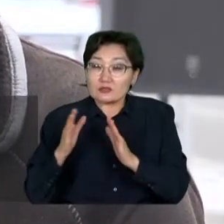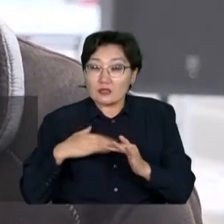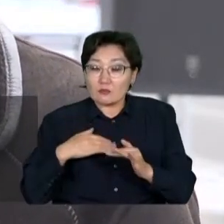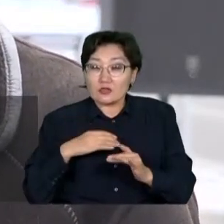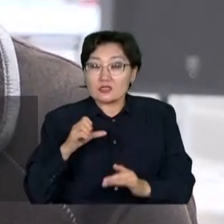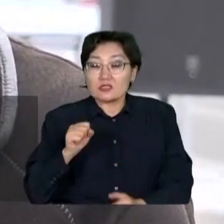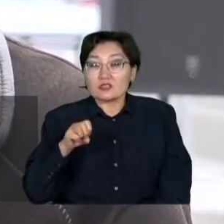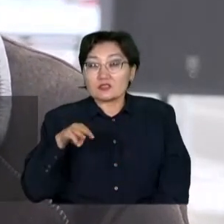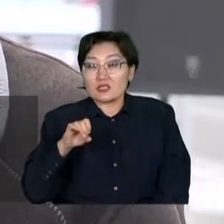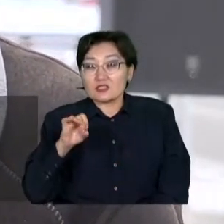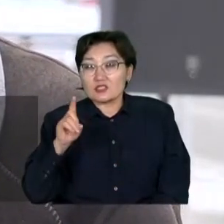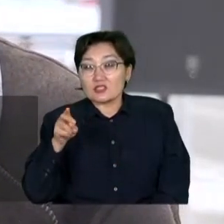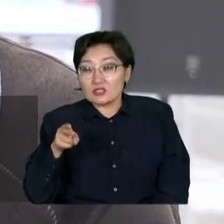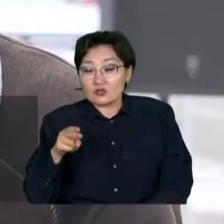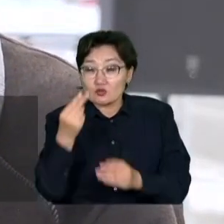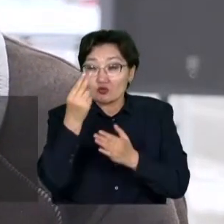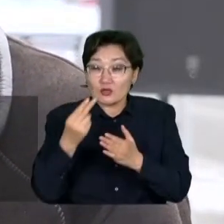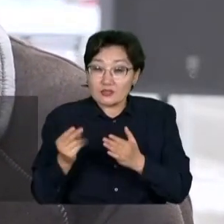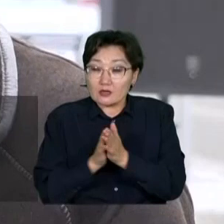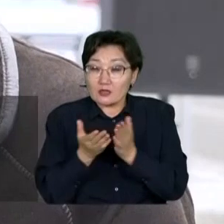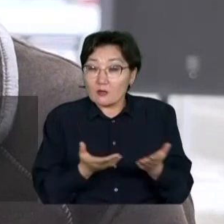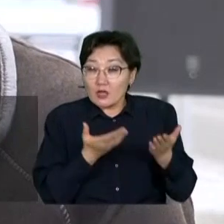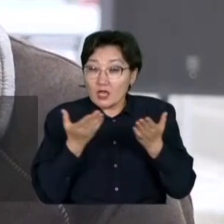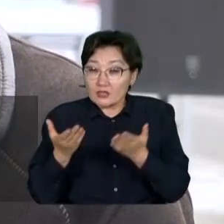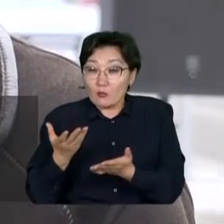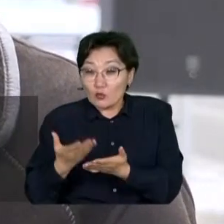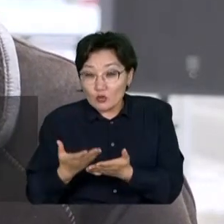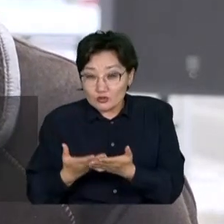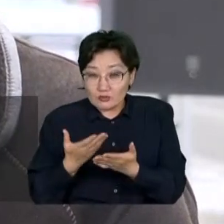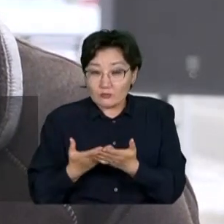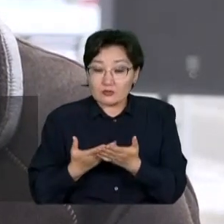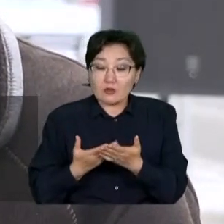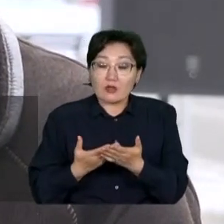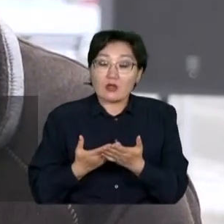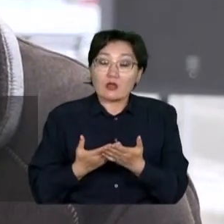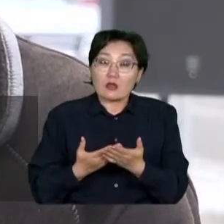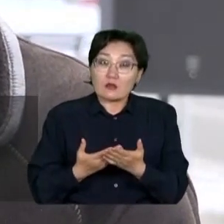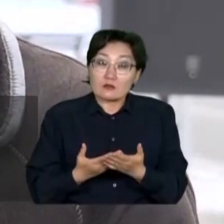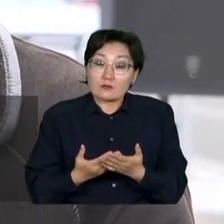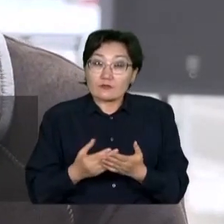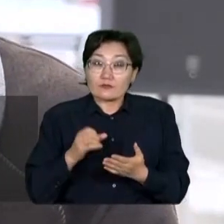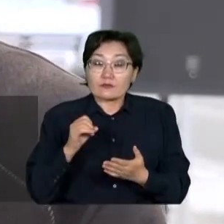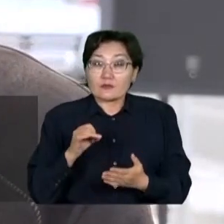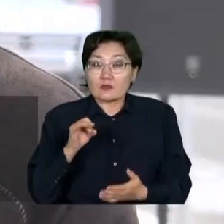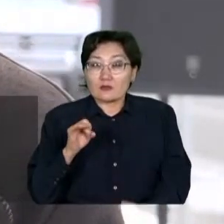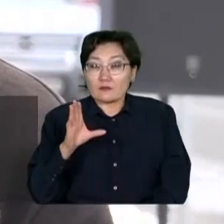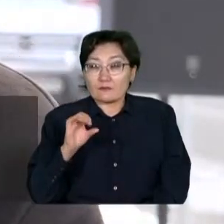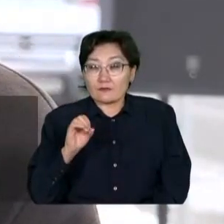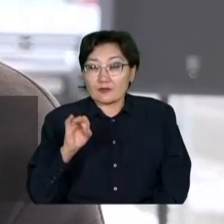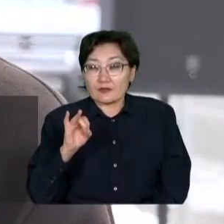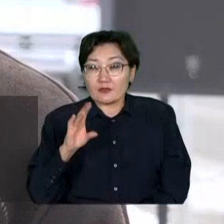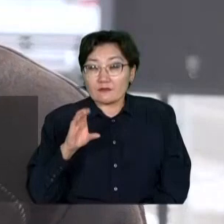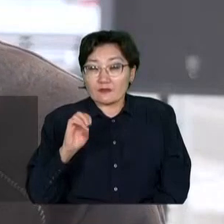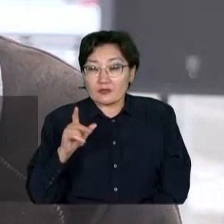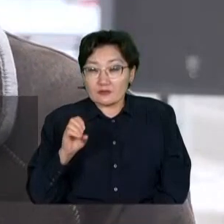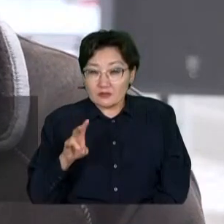сатирик суретшілердің кітаптарын әкеп таныстырып, Битструптан бастап, жаңағы Иосиф Игин деген шаржист бар